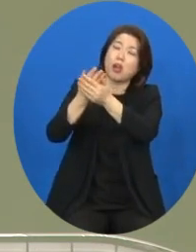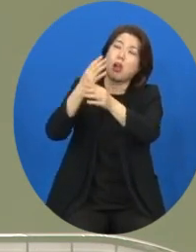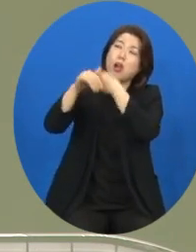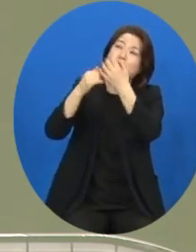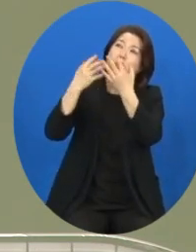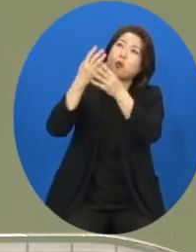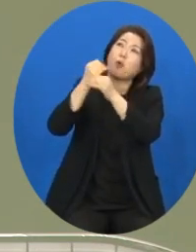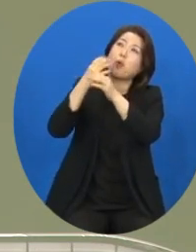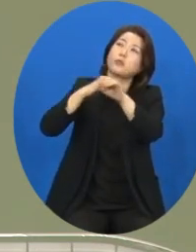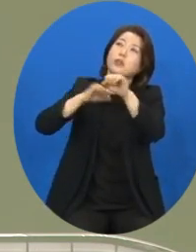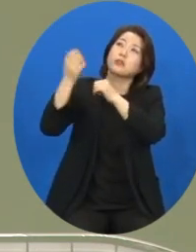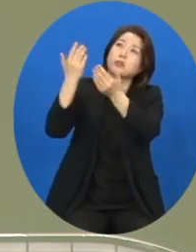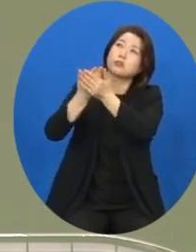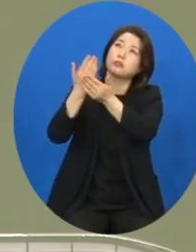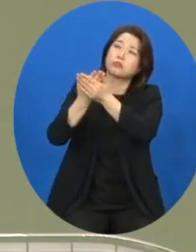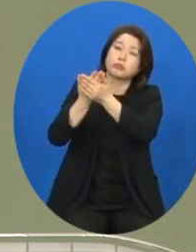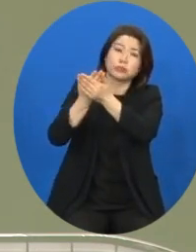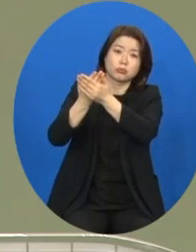역사하실까? 하나님이